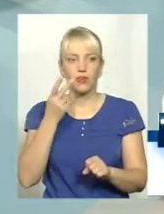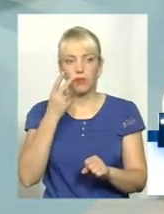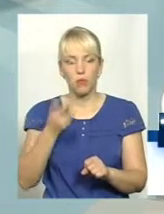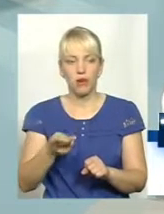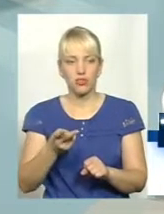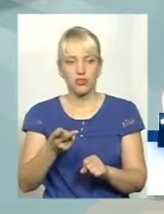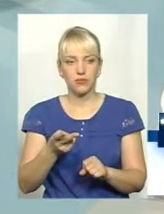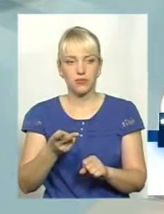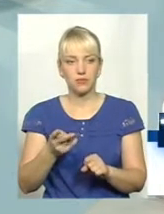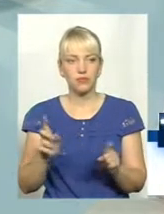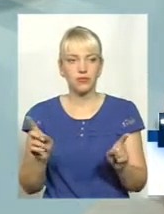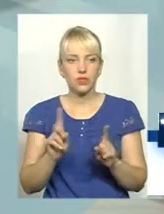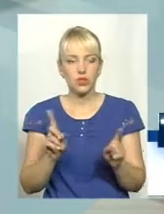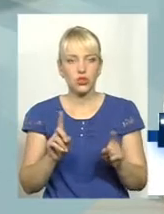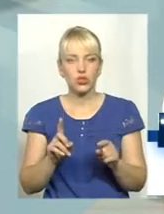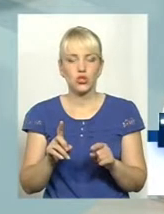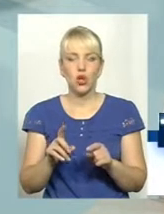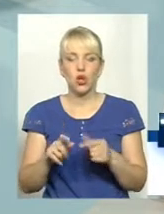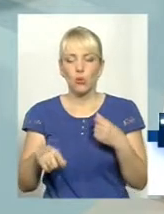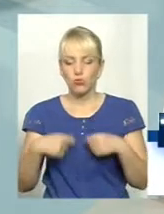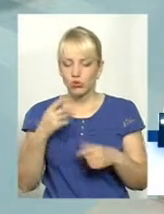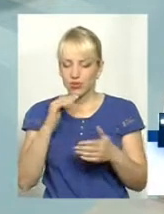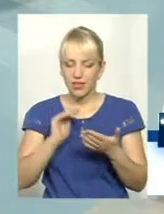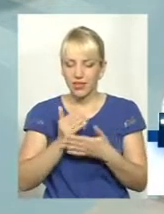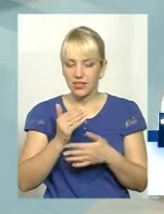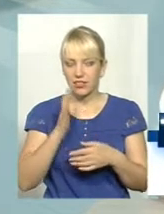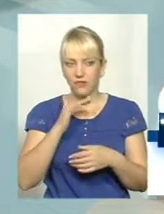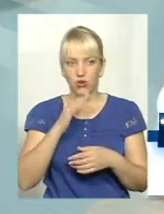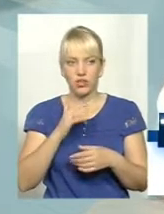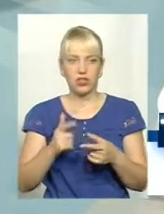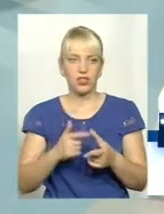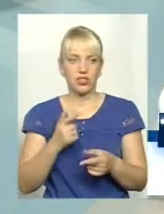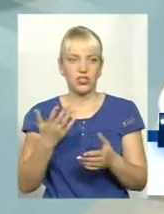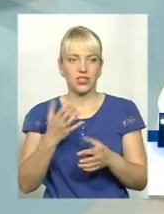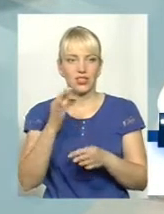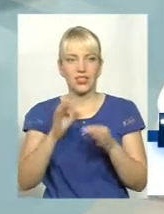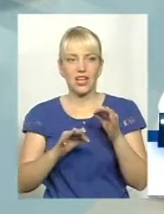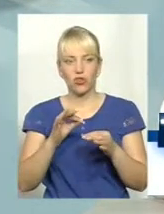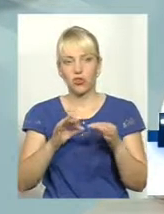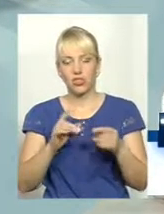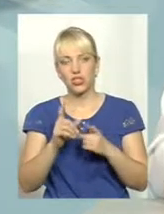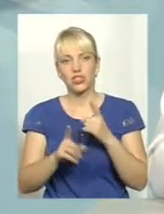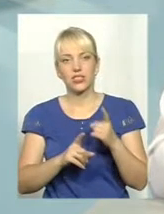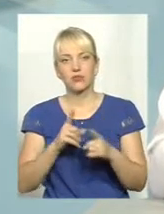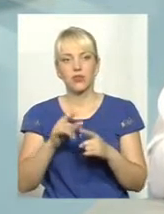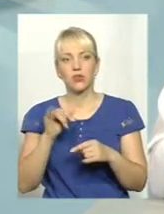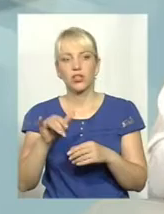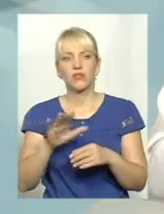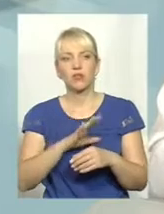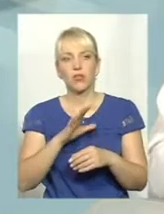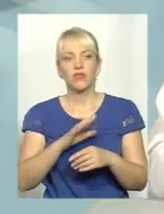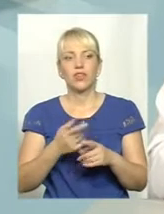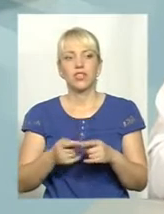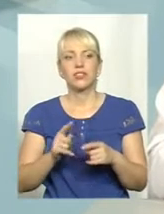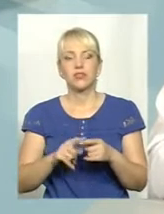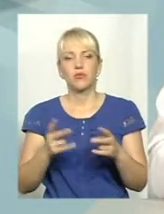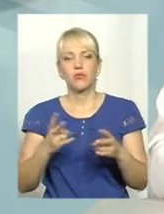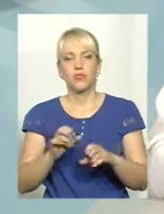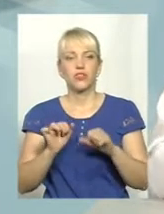тим більше вони будуть за нього вболівати. Тобто, якщо вони відчують причетність до цього процесу, до процесу створення бренду, до процесу